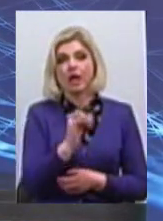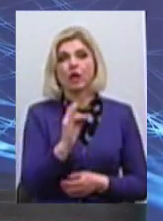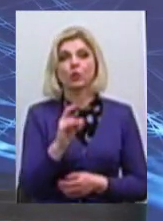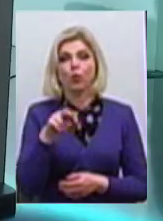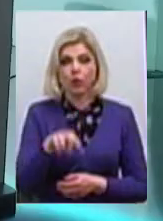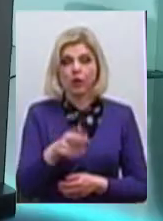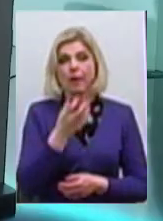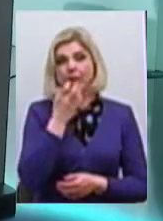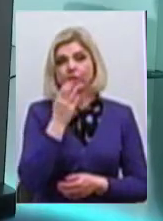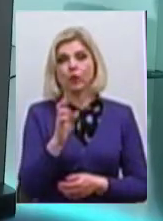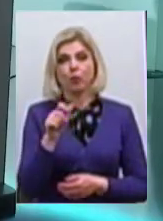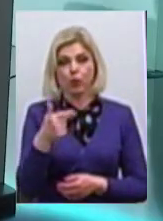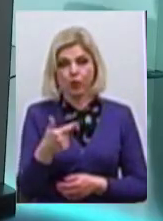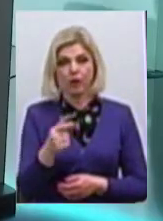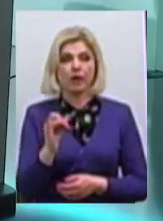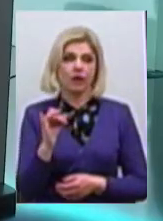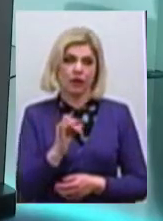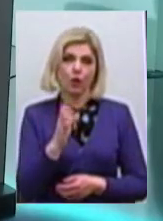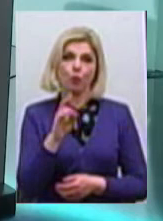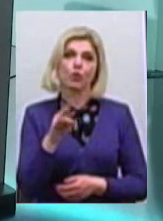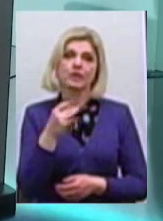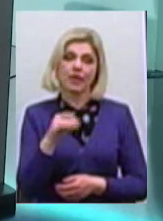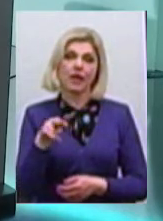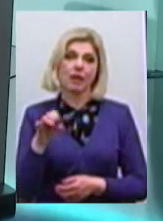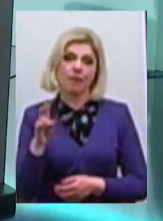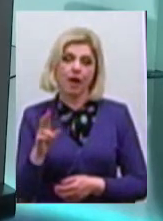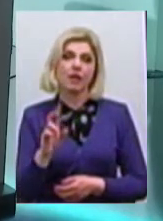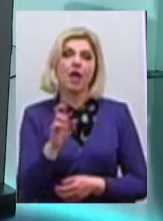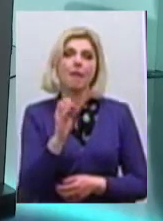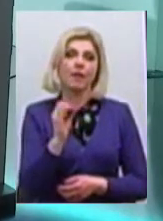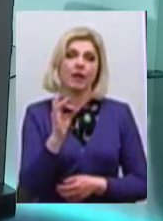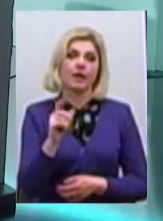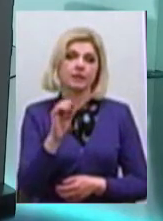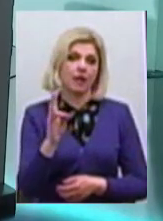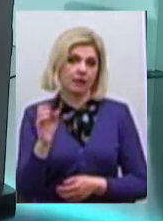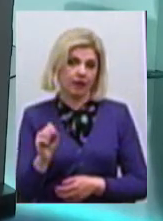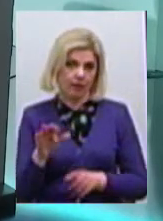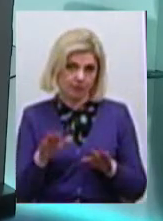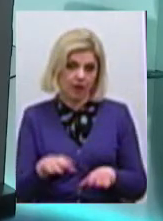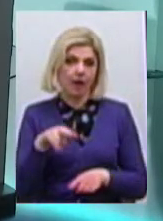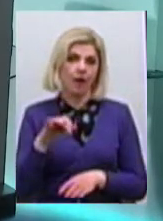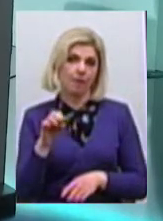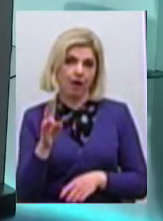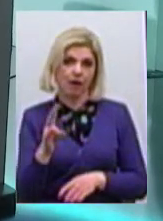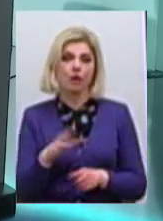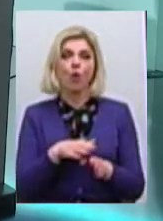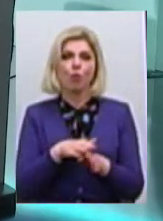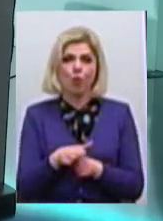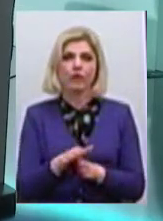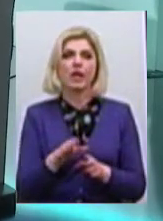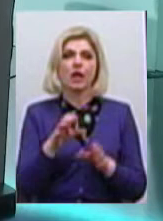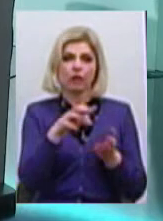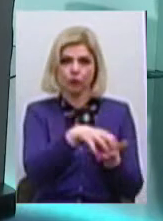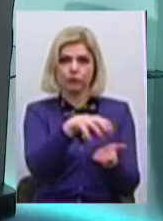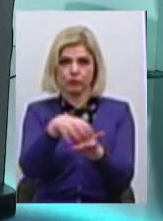Південному Бузі, і на Бузькому лимані, на Березанському лимані. Ну, повністю з даними